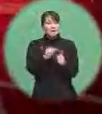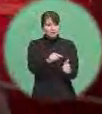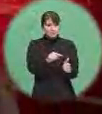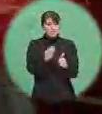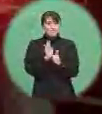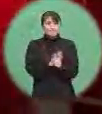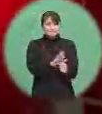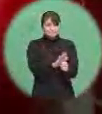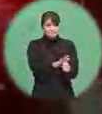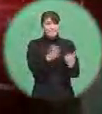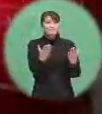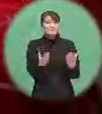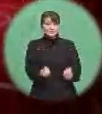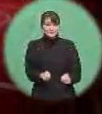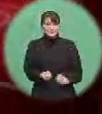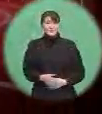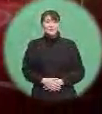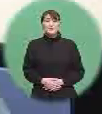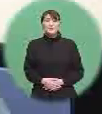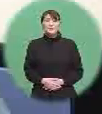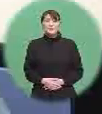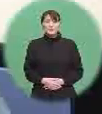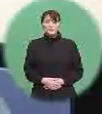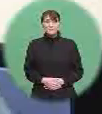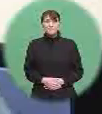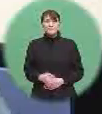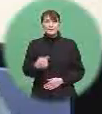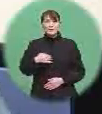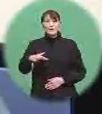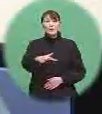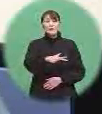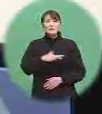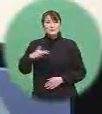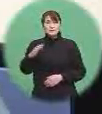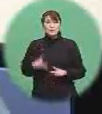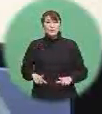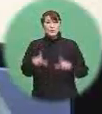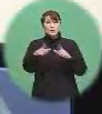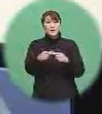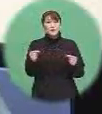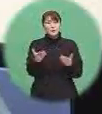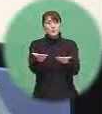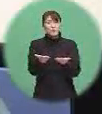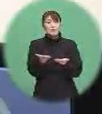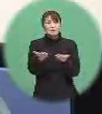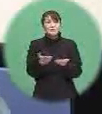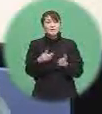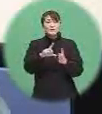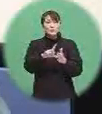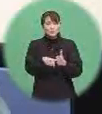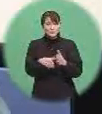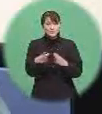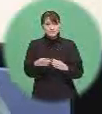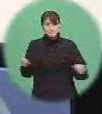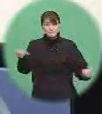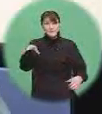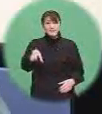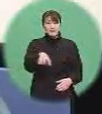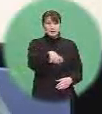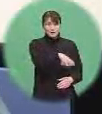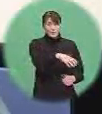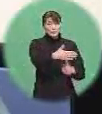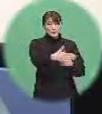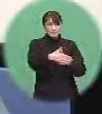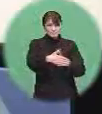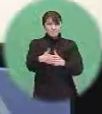活動を行いました。 我々も東日本大震災の際には全国各地から